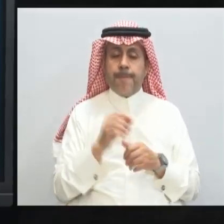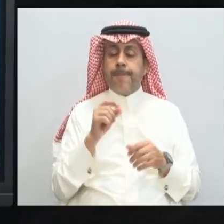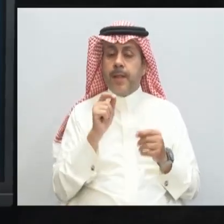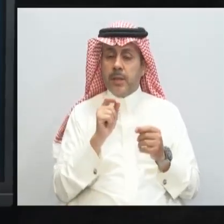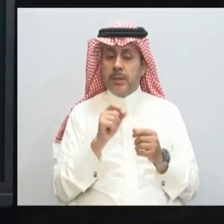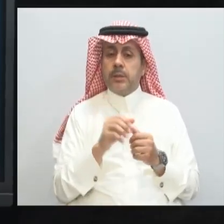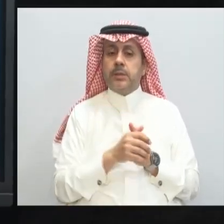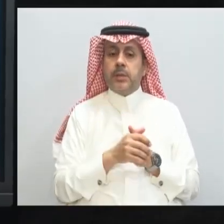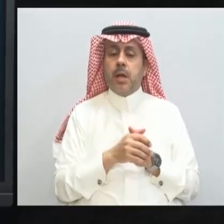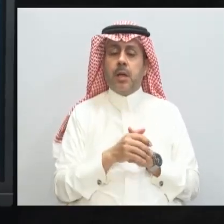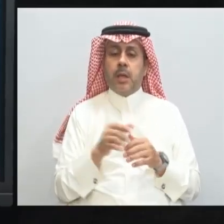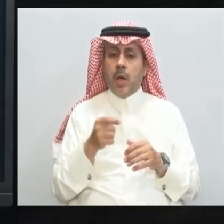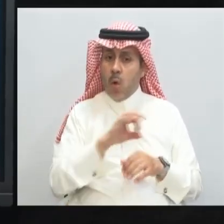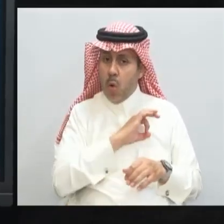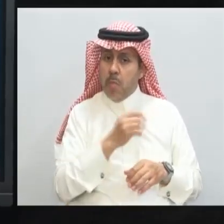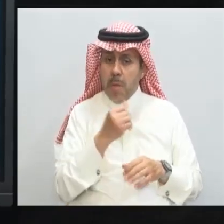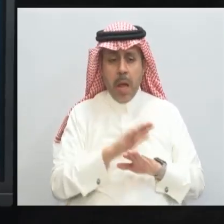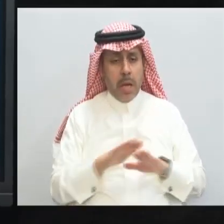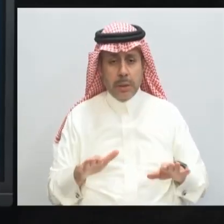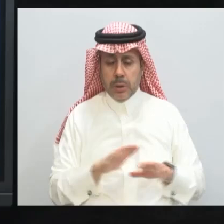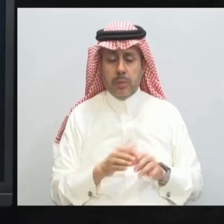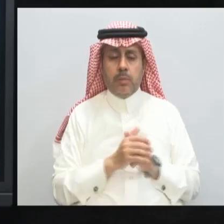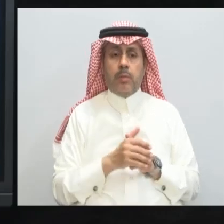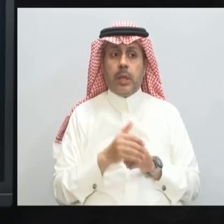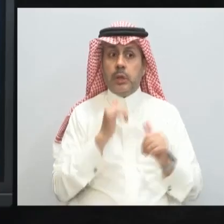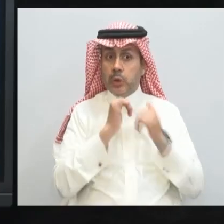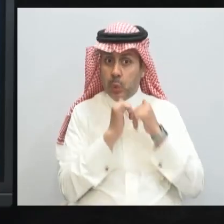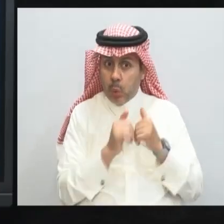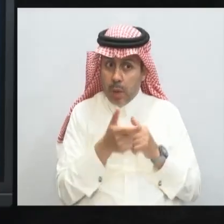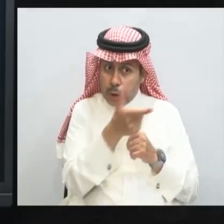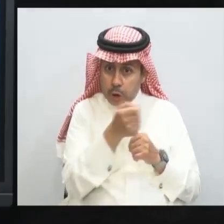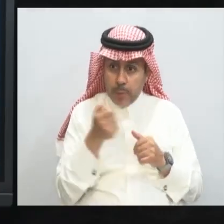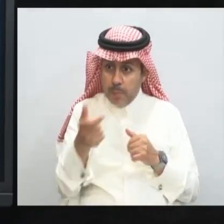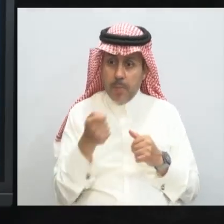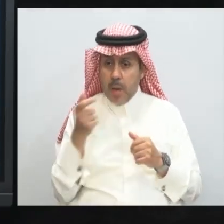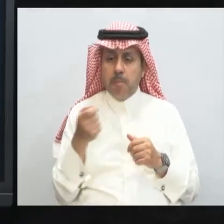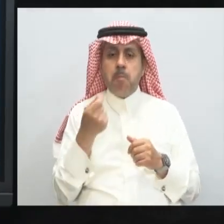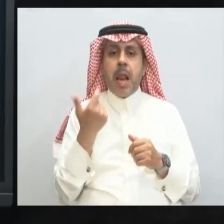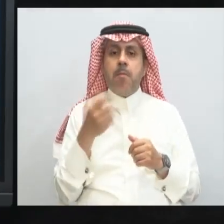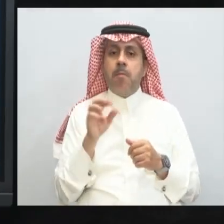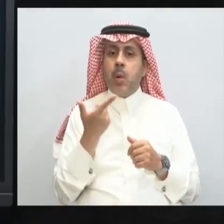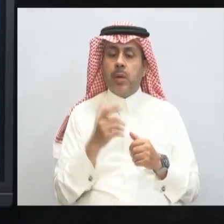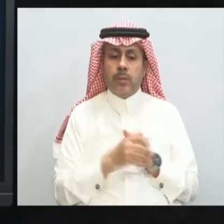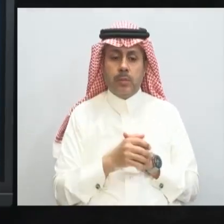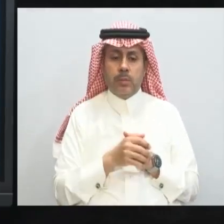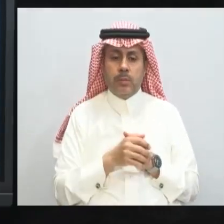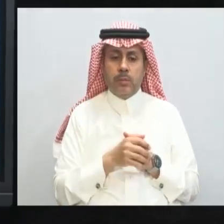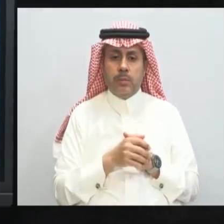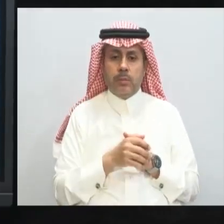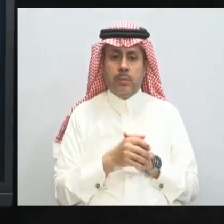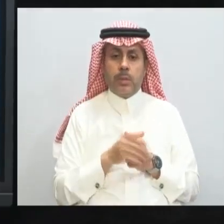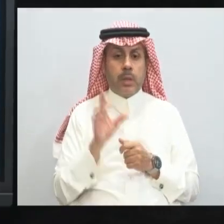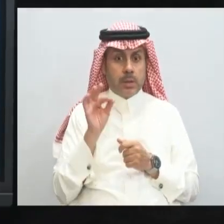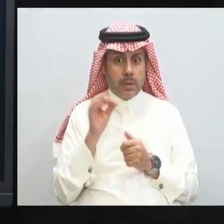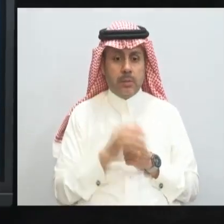طبيعيه عند كل انسان ما هي الطرق والامثله التي يجوز ويشرع لك ان تاخذ هذا المال